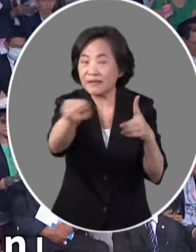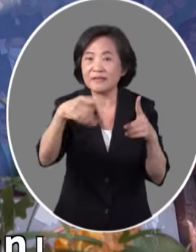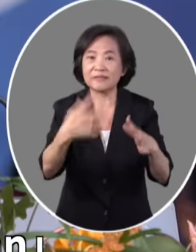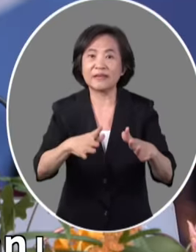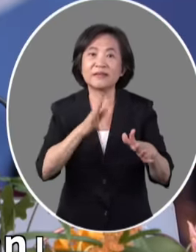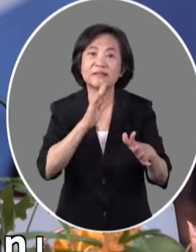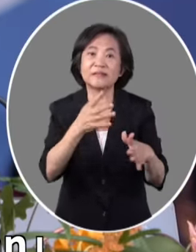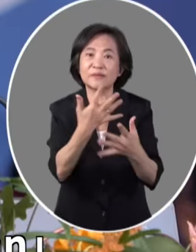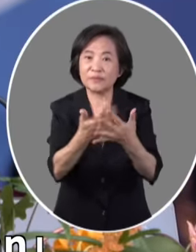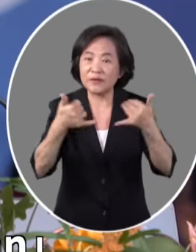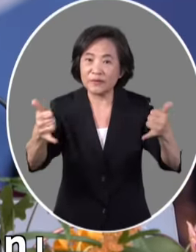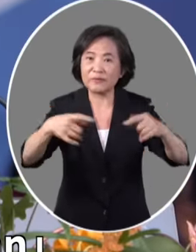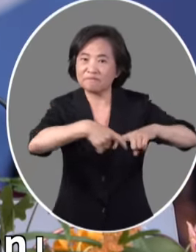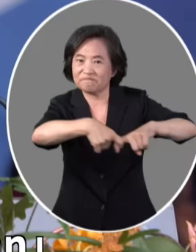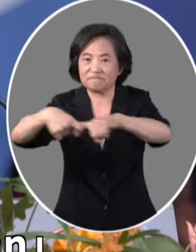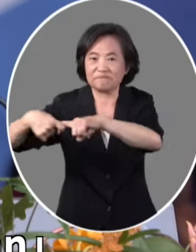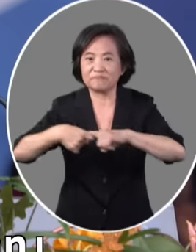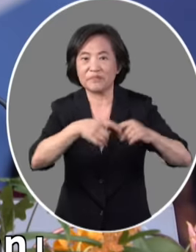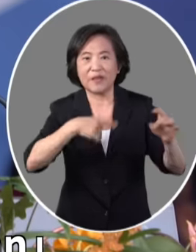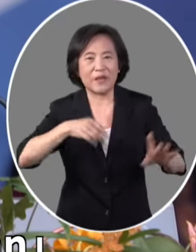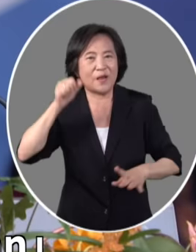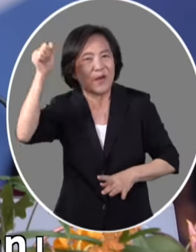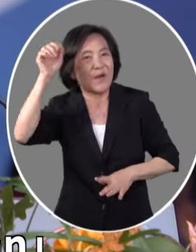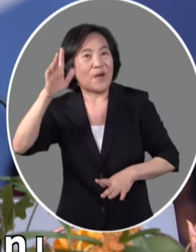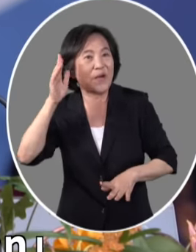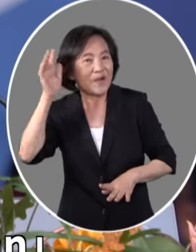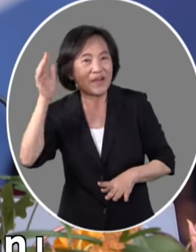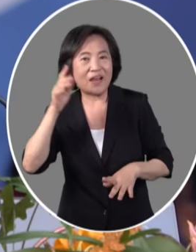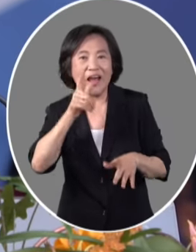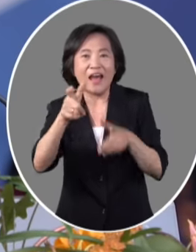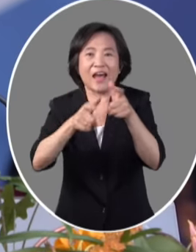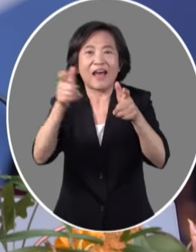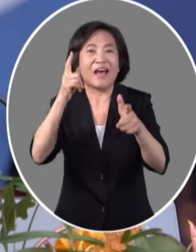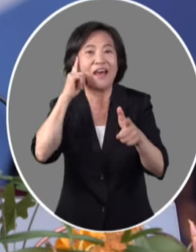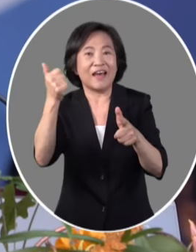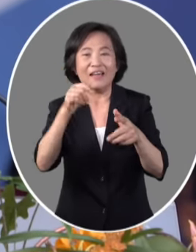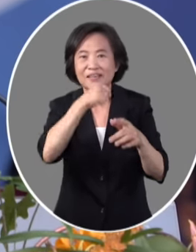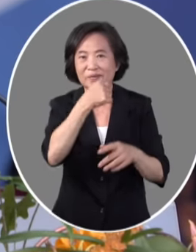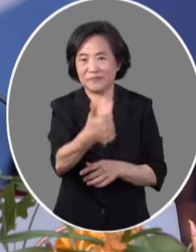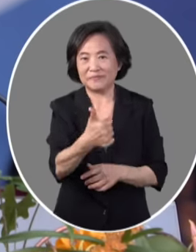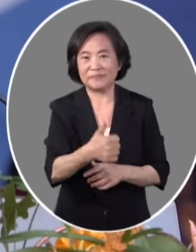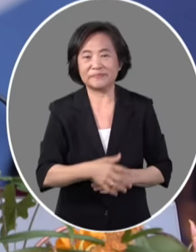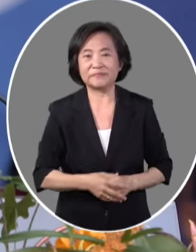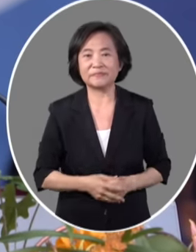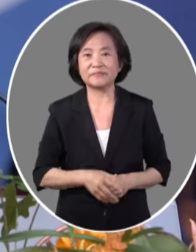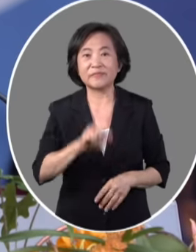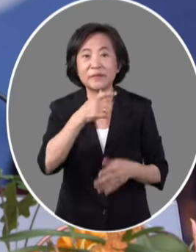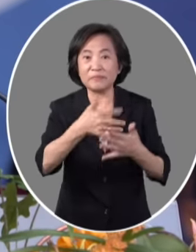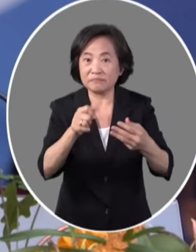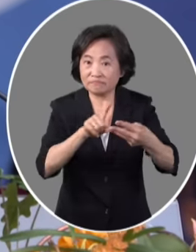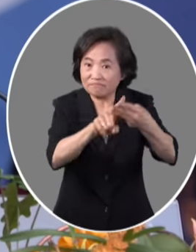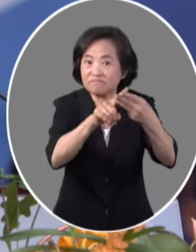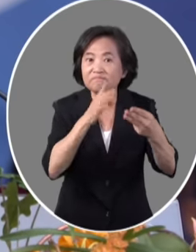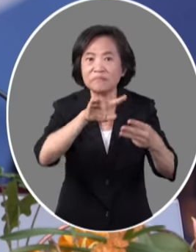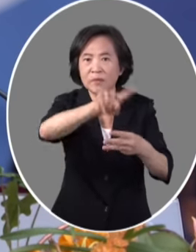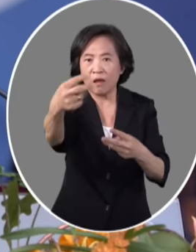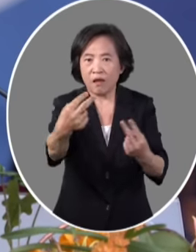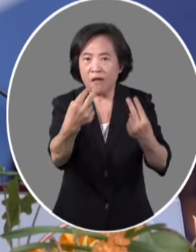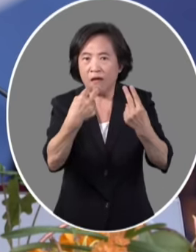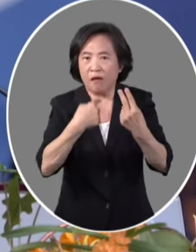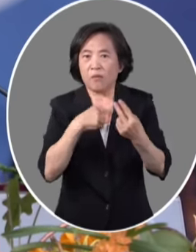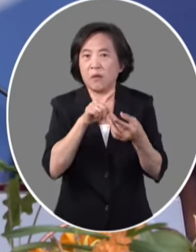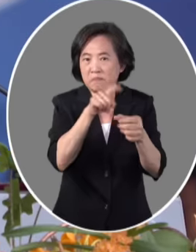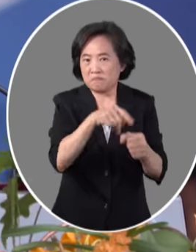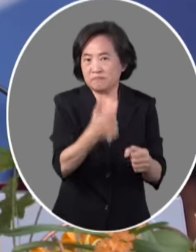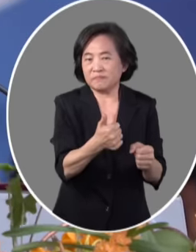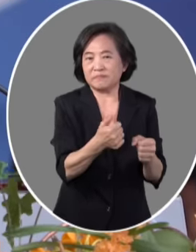群上串联 Viva 台湾。台湾的民主成就已经成为世界标杆，